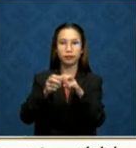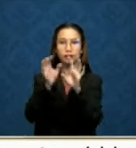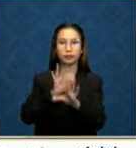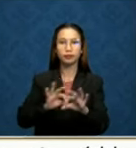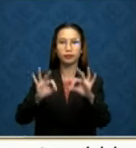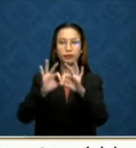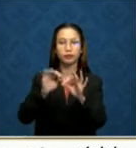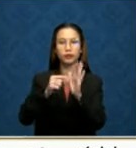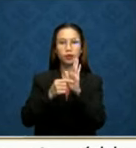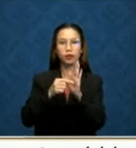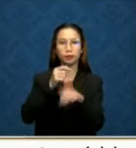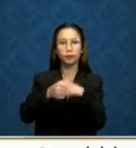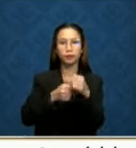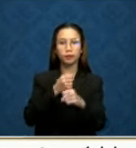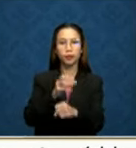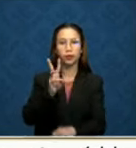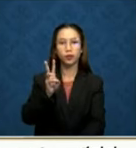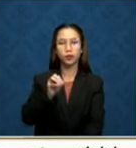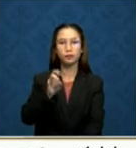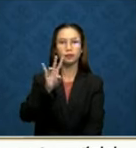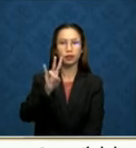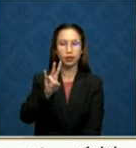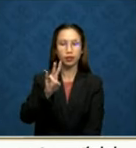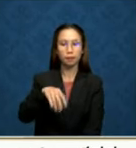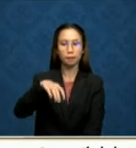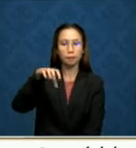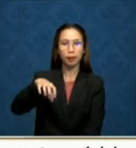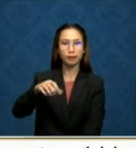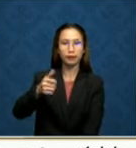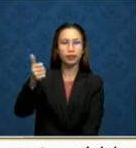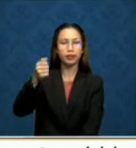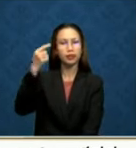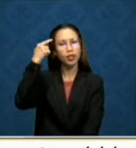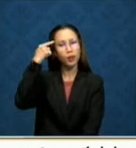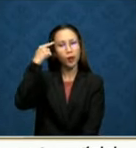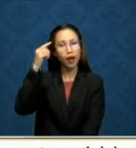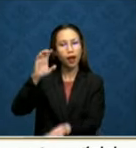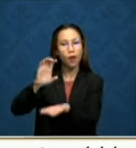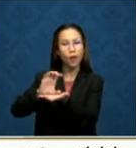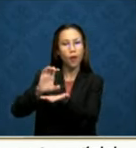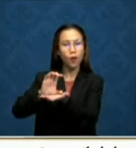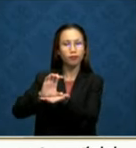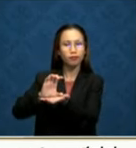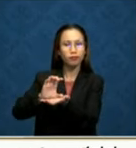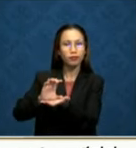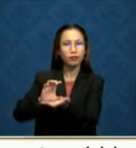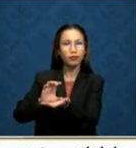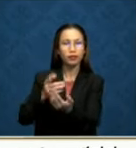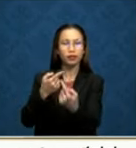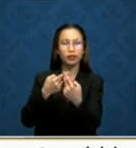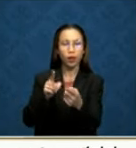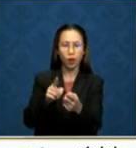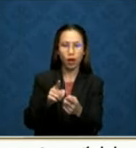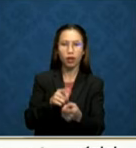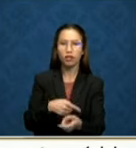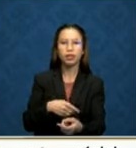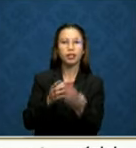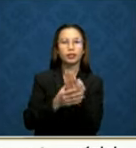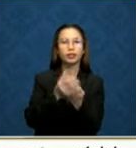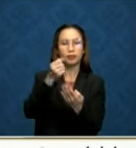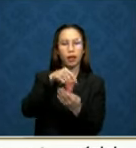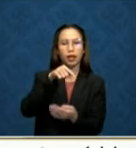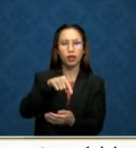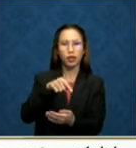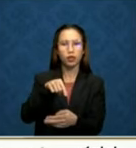อย่างเช่นปี 67 หน่วยงานอื่น อาจจะมีเรีกวางบใช้ภลางก่อนแต่สภาขผู้วพวกเราไมมงบใช้พล่างก่อนนะคะเพรนั้